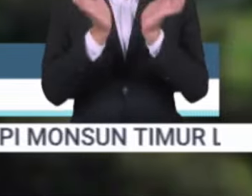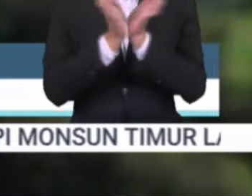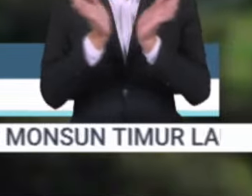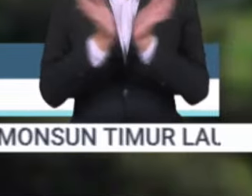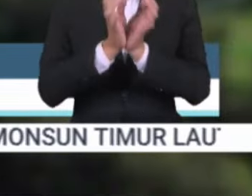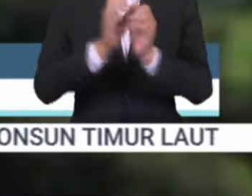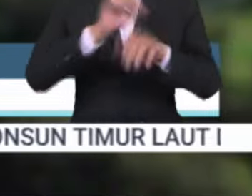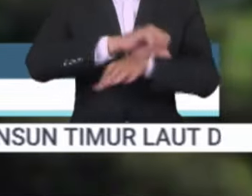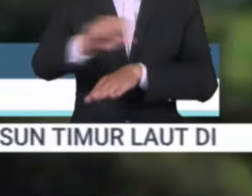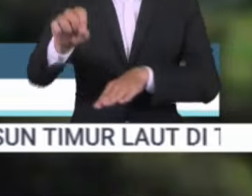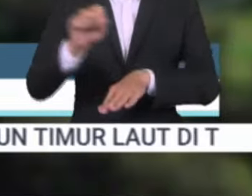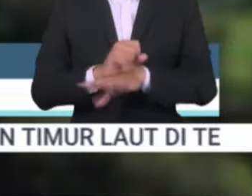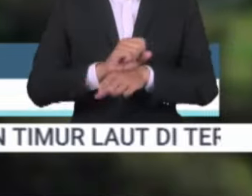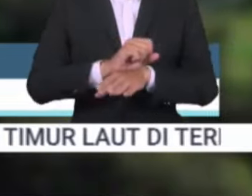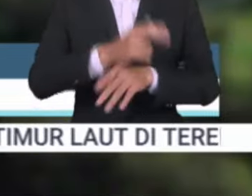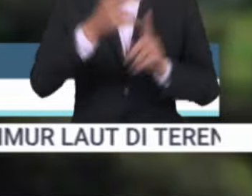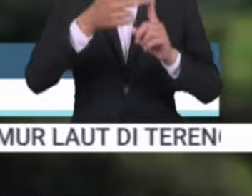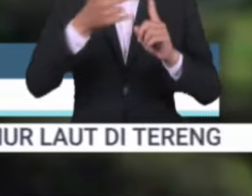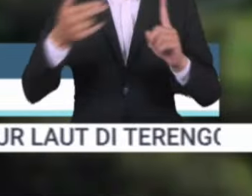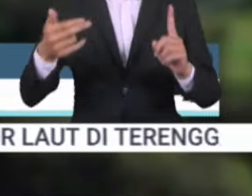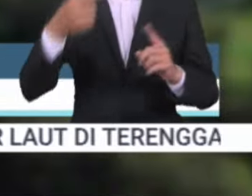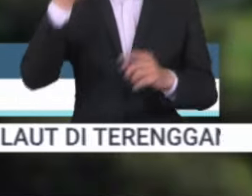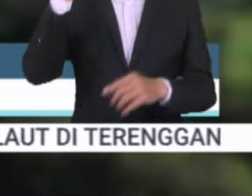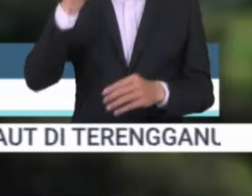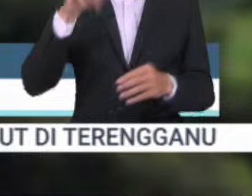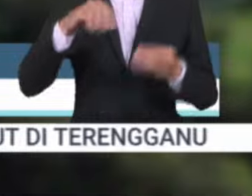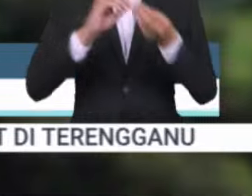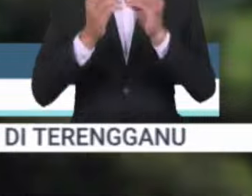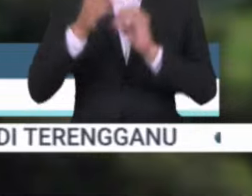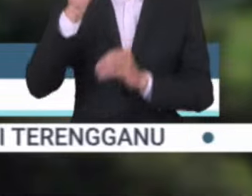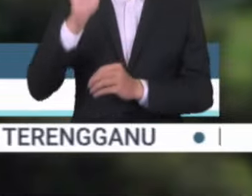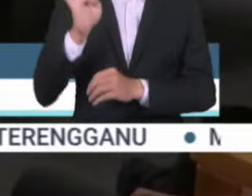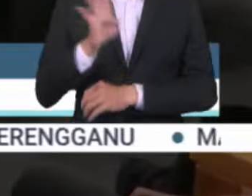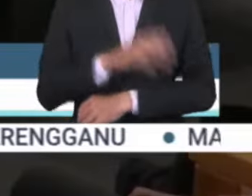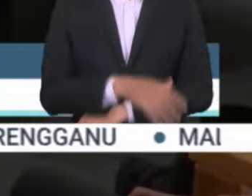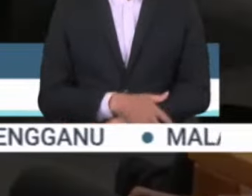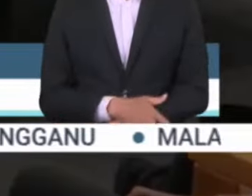Singapura bakal bersaing pada penganjuran kali keempat ini.